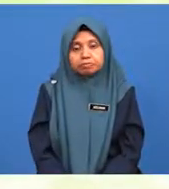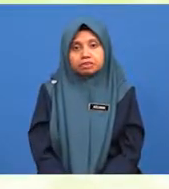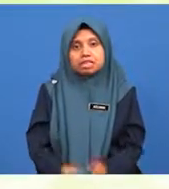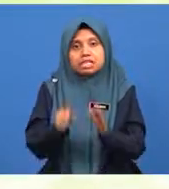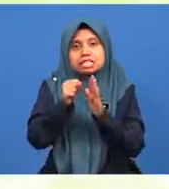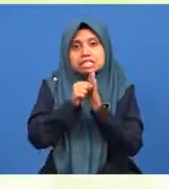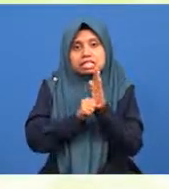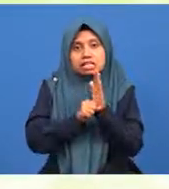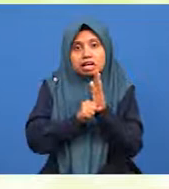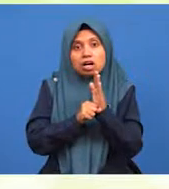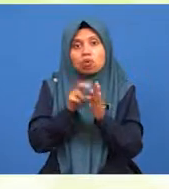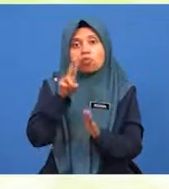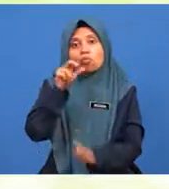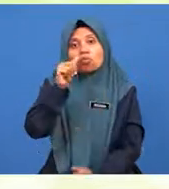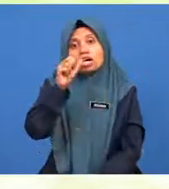Seulas durian.